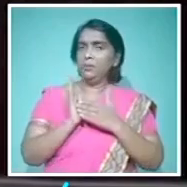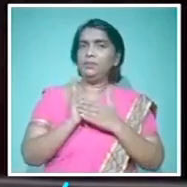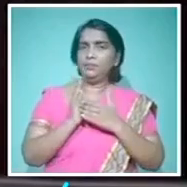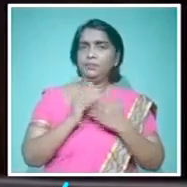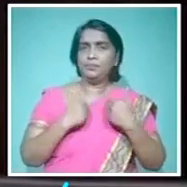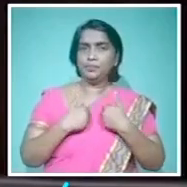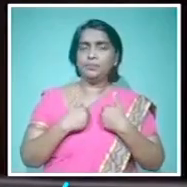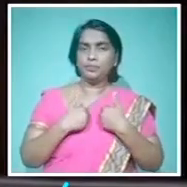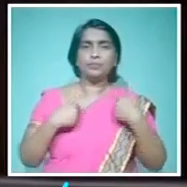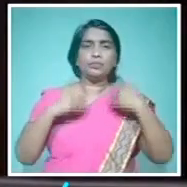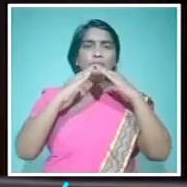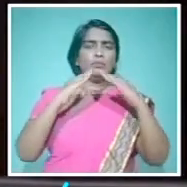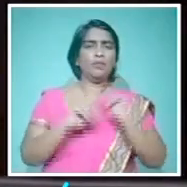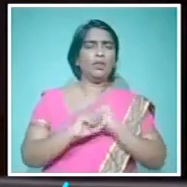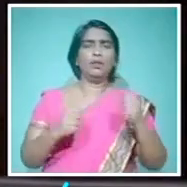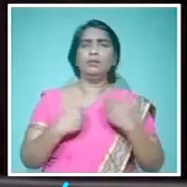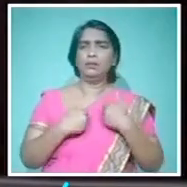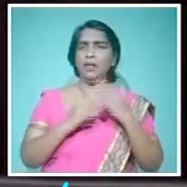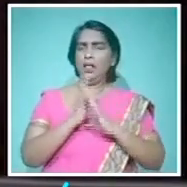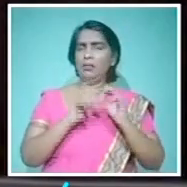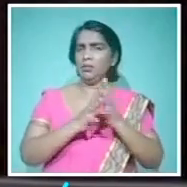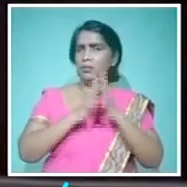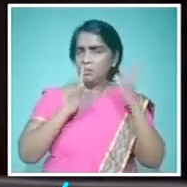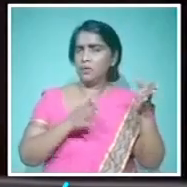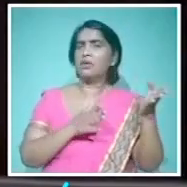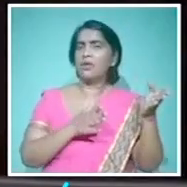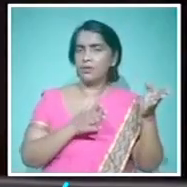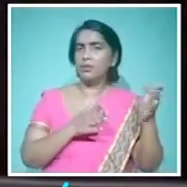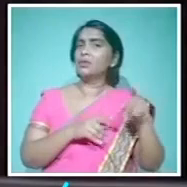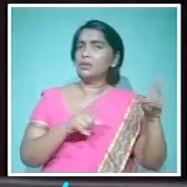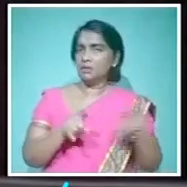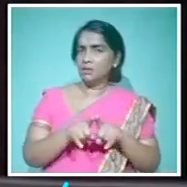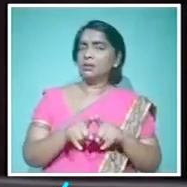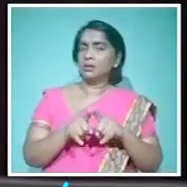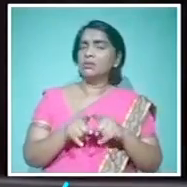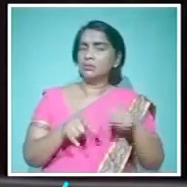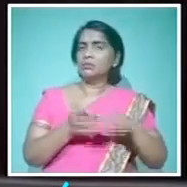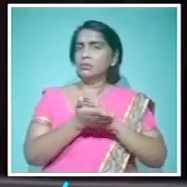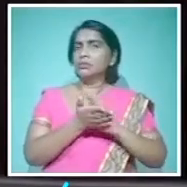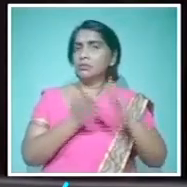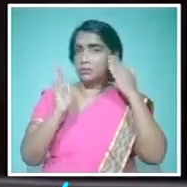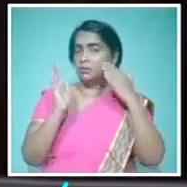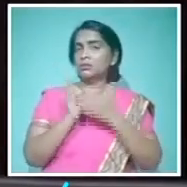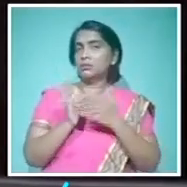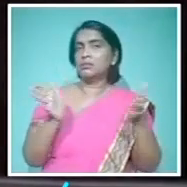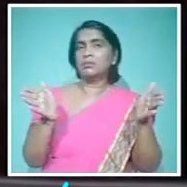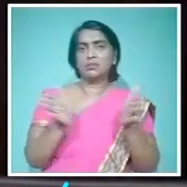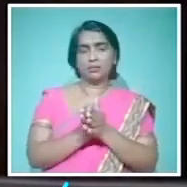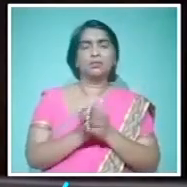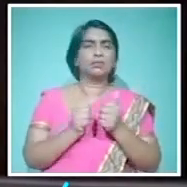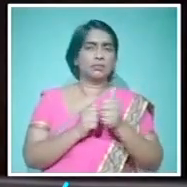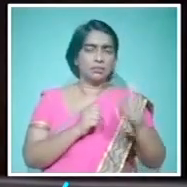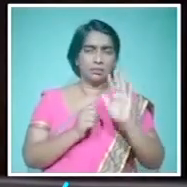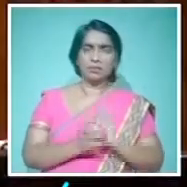अदरत मट इन गैक नोमेती तत्व ये मेती अमृत गणना किन्न एवेन साधारण मे कारण कारण तेक्कट गिनियन